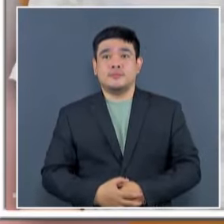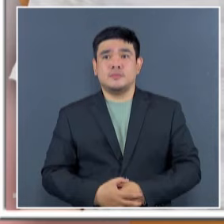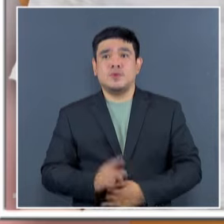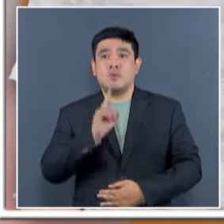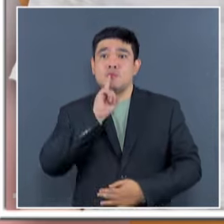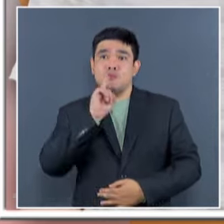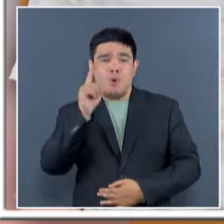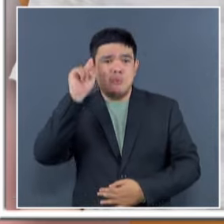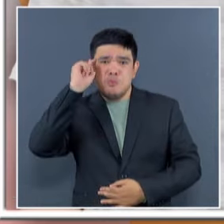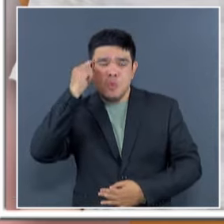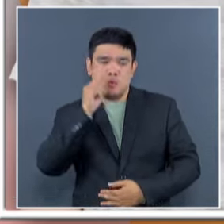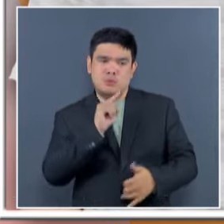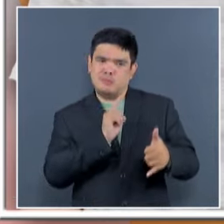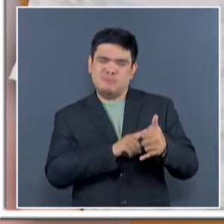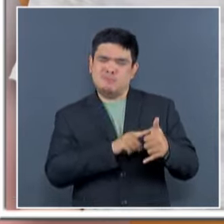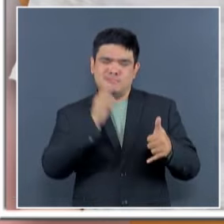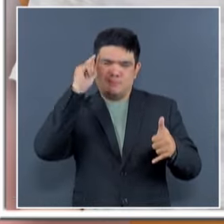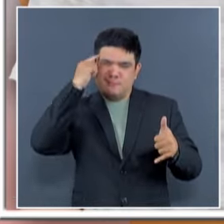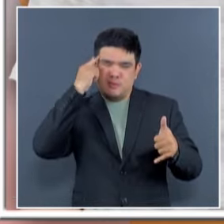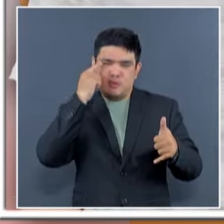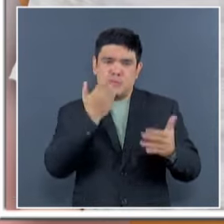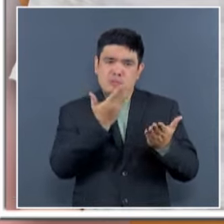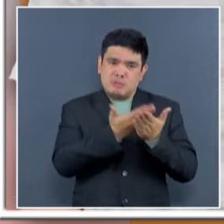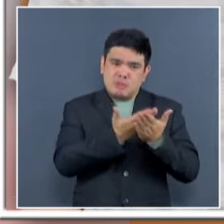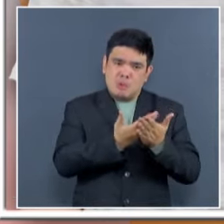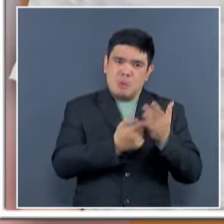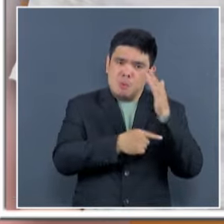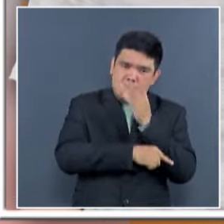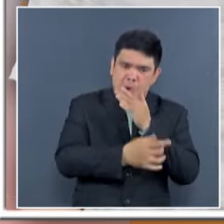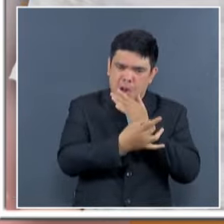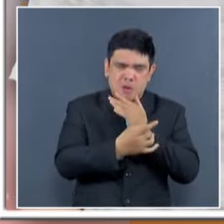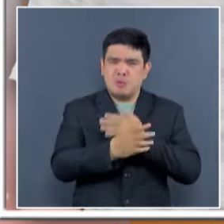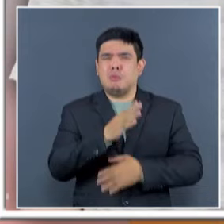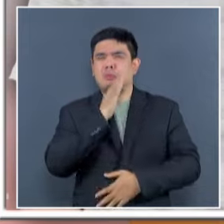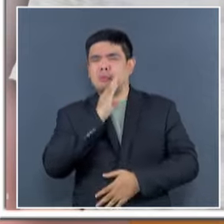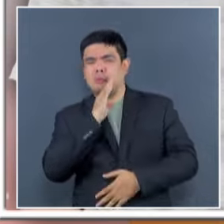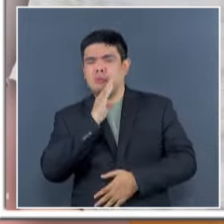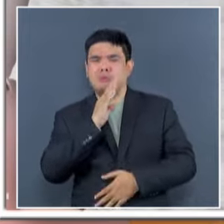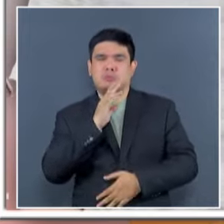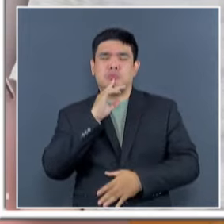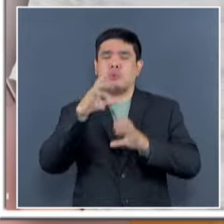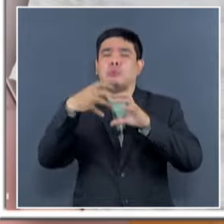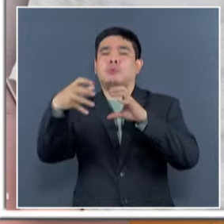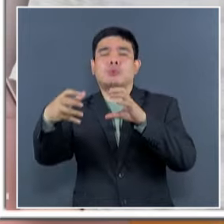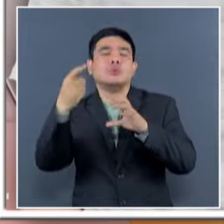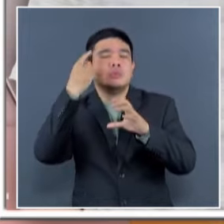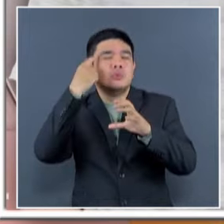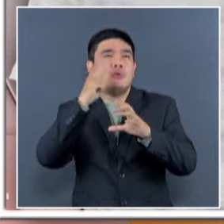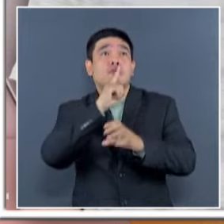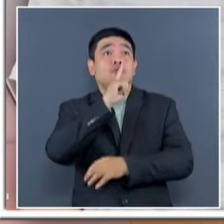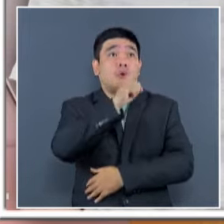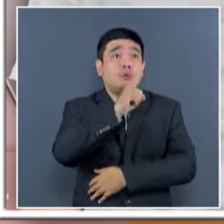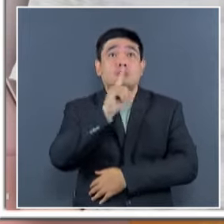ไม่รู้เรื่องการฟ้องไม่รู้เรื่องอะไรทุกอย่างเงินยักยอกเงินล้านอะไรก็โกหกทั้งนั้นแหละครับที่เขาบอกเขาไม่รู้เรื่องเลยว่าไปฟ้